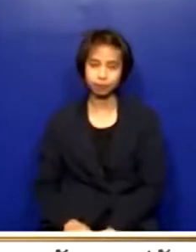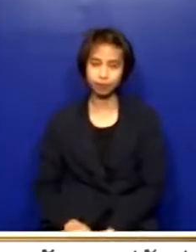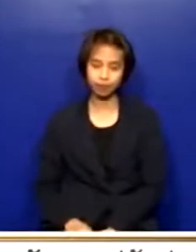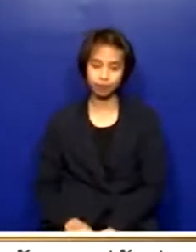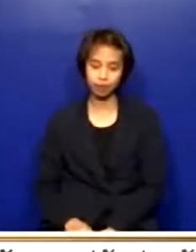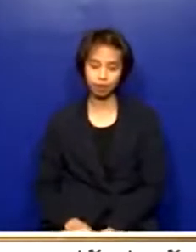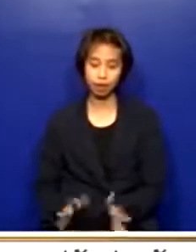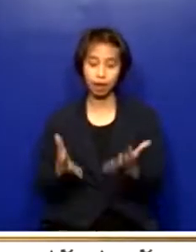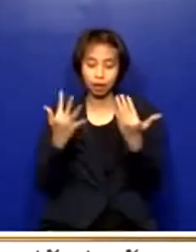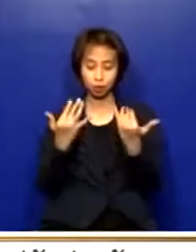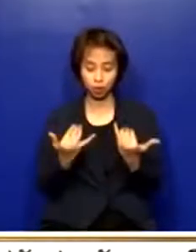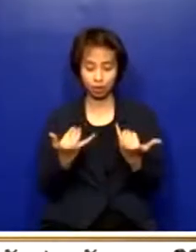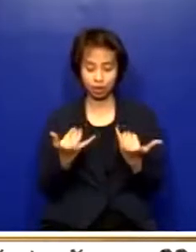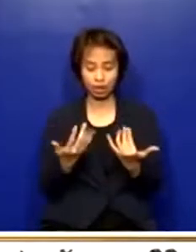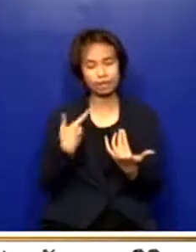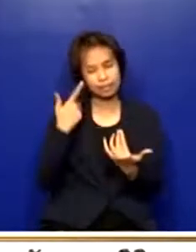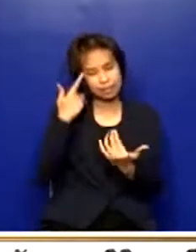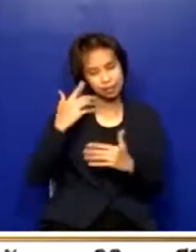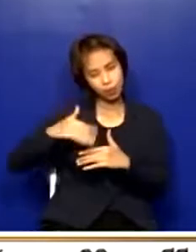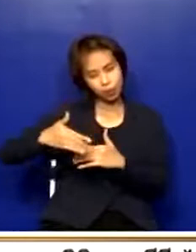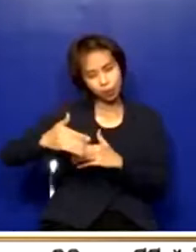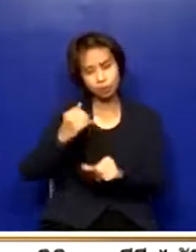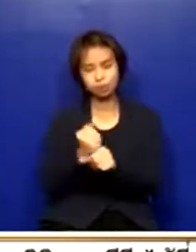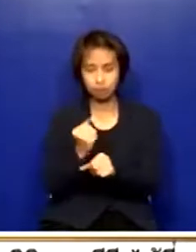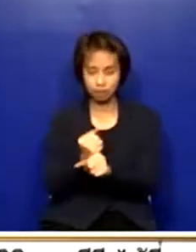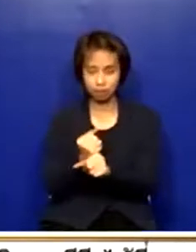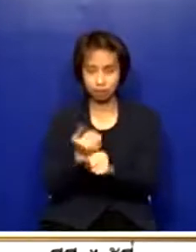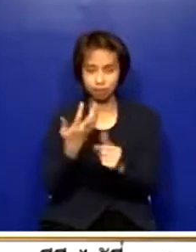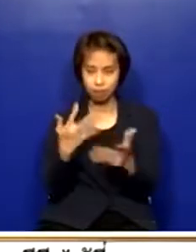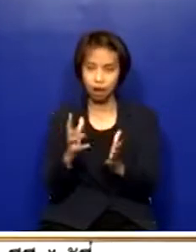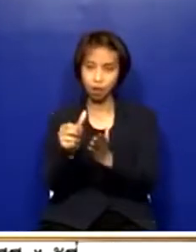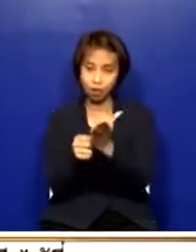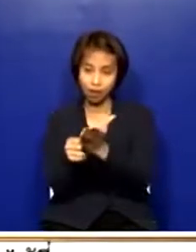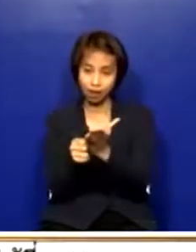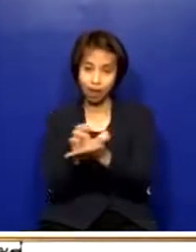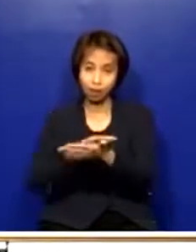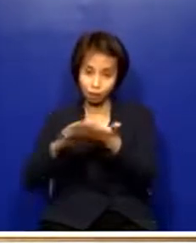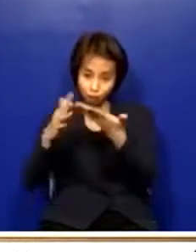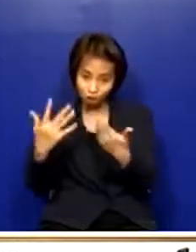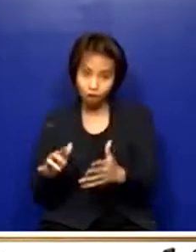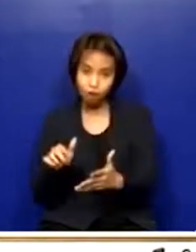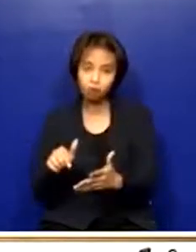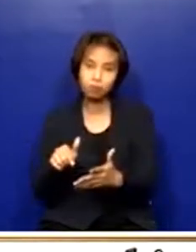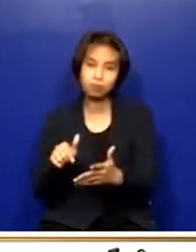เมื่อเรื่องกำลงธรรมจะมาให้ดีๆแล้วปากษว่าแ้เสร็เรียบร้อย จะทำอะไรกันตาม